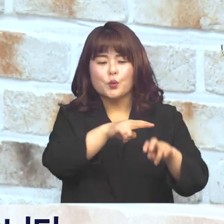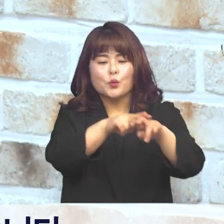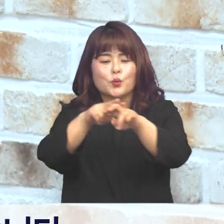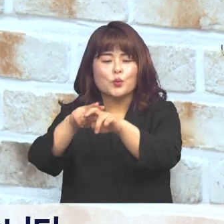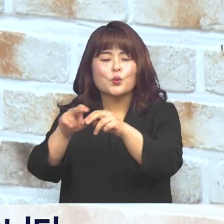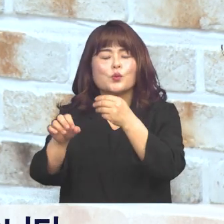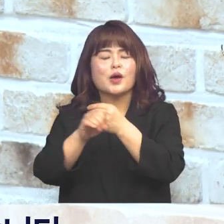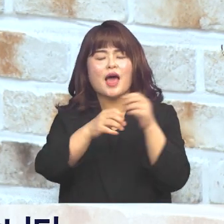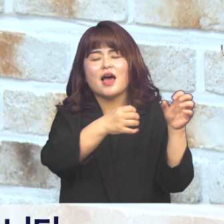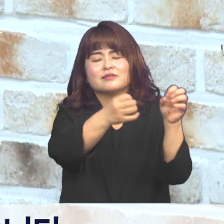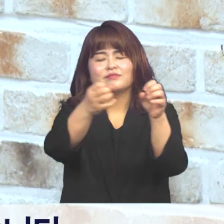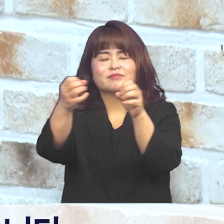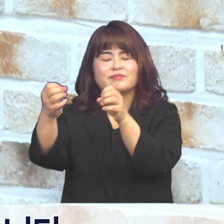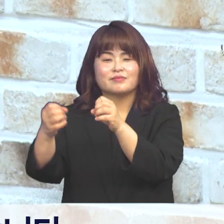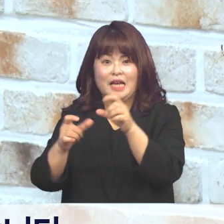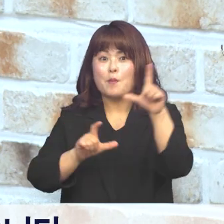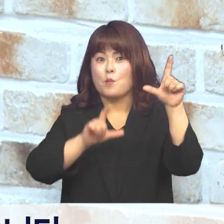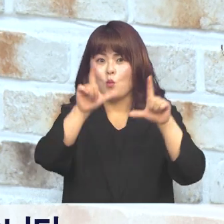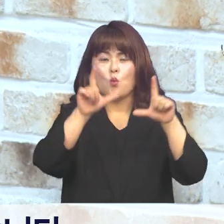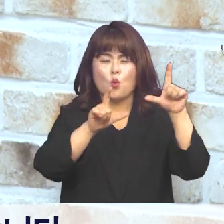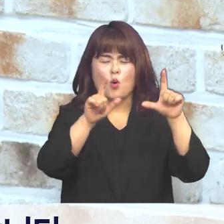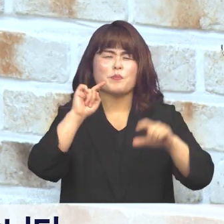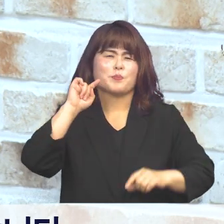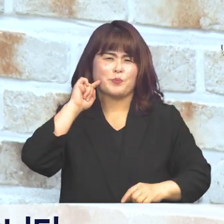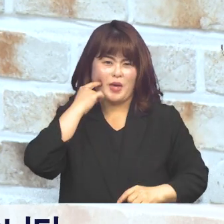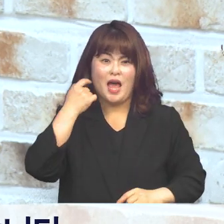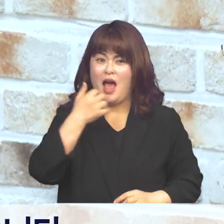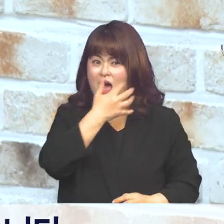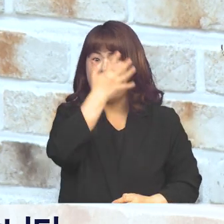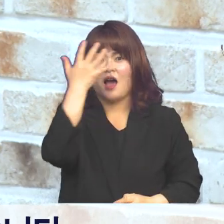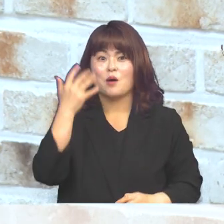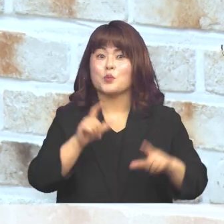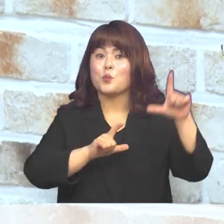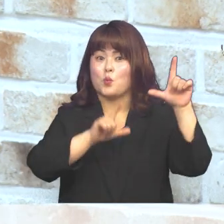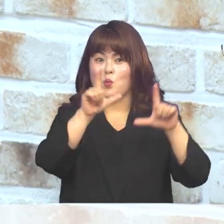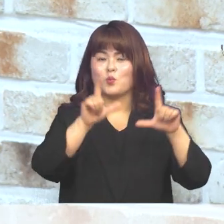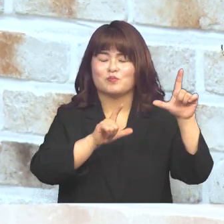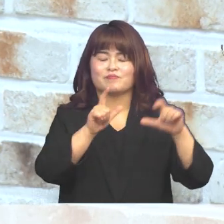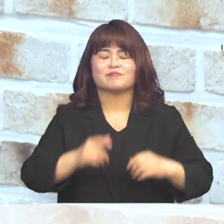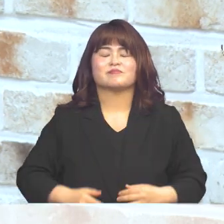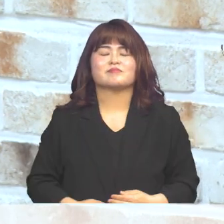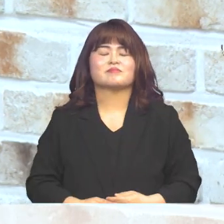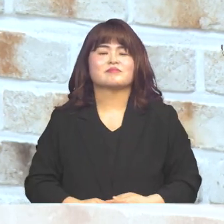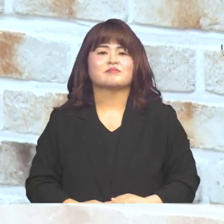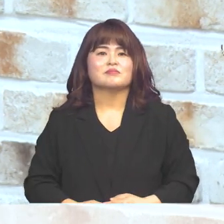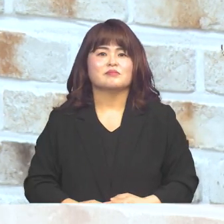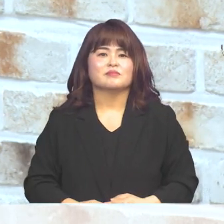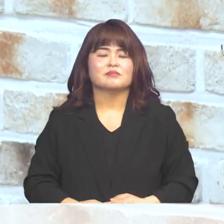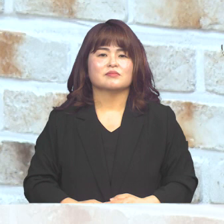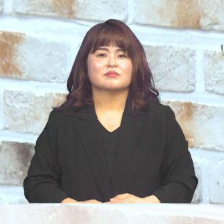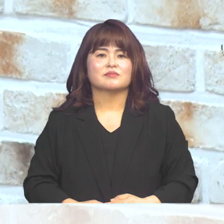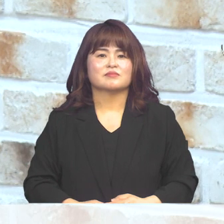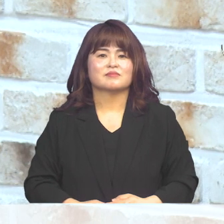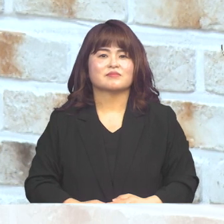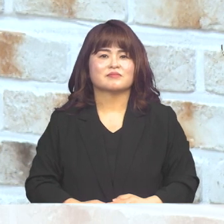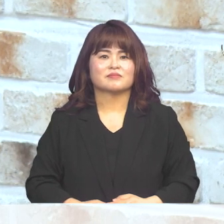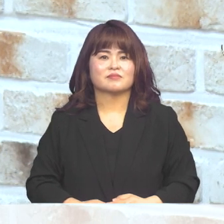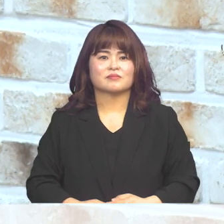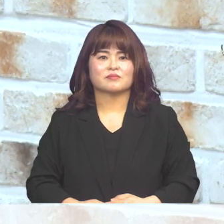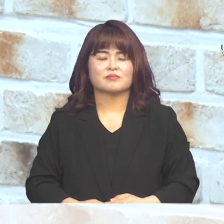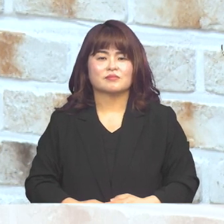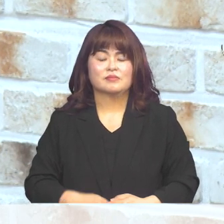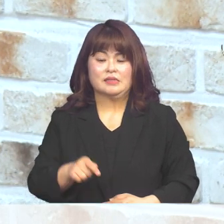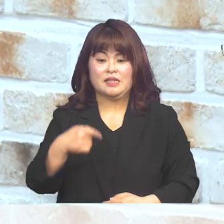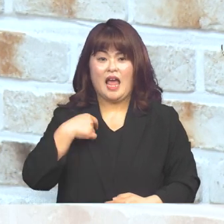그리고 잔디 한 자리에 아이들이 앉아서 담소를 나눕니다. 얼마나 아름다운 그림 같은 모습일까